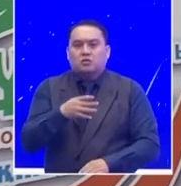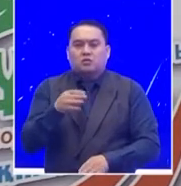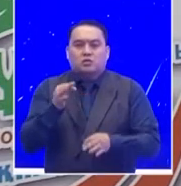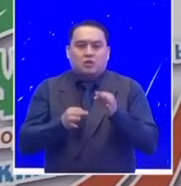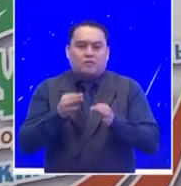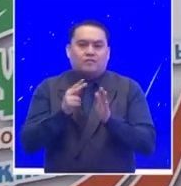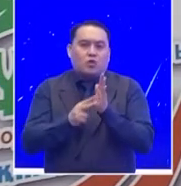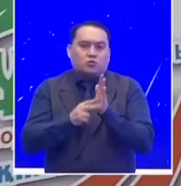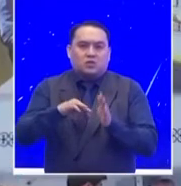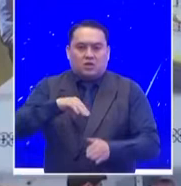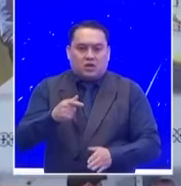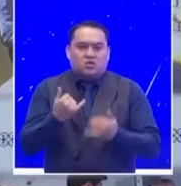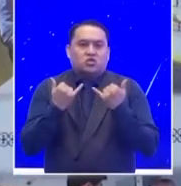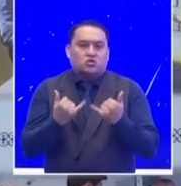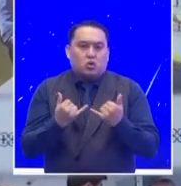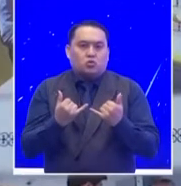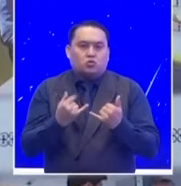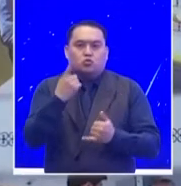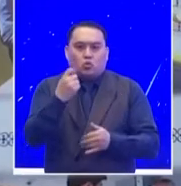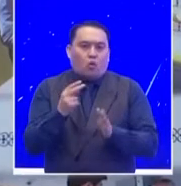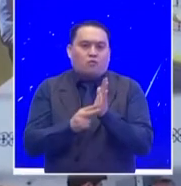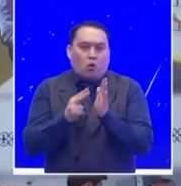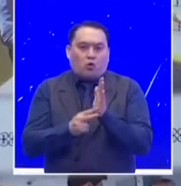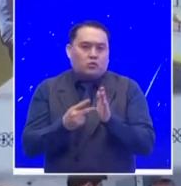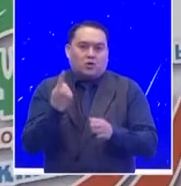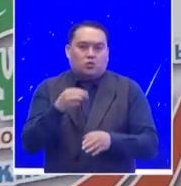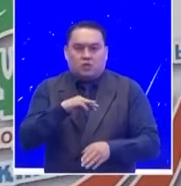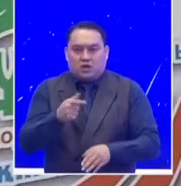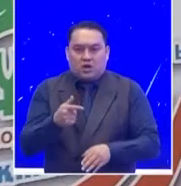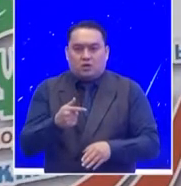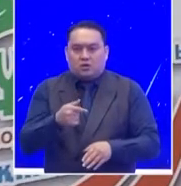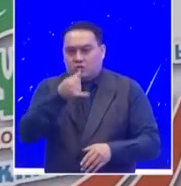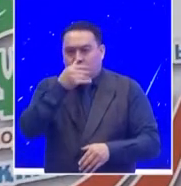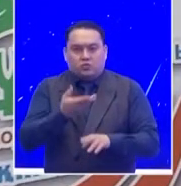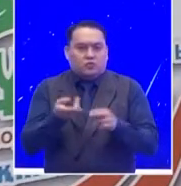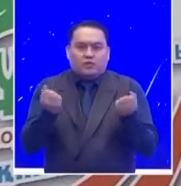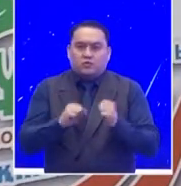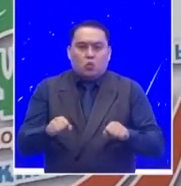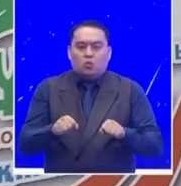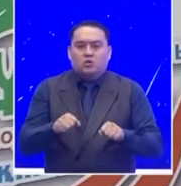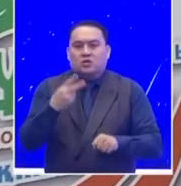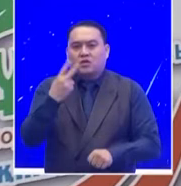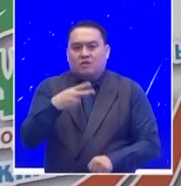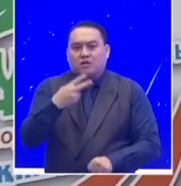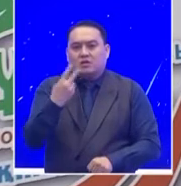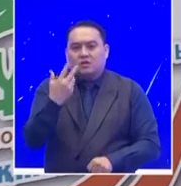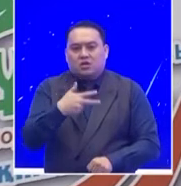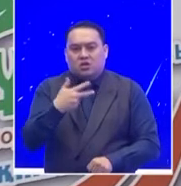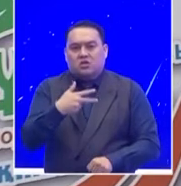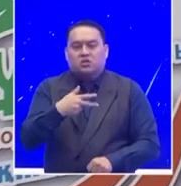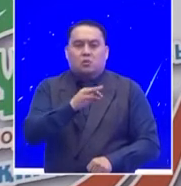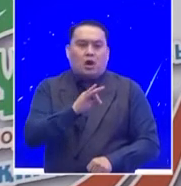была 80 тенге, сейчас она 181 тенге. Не только солярка, на 20-30%